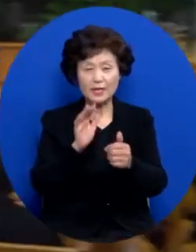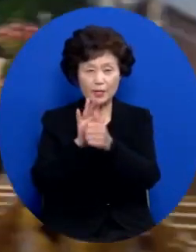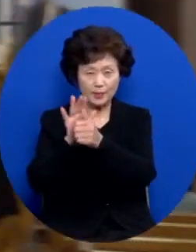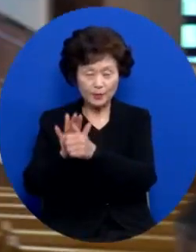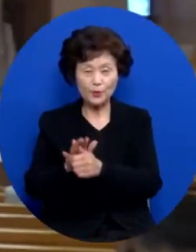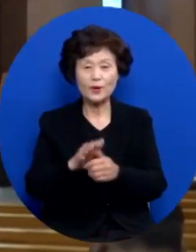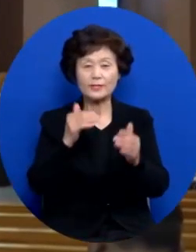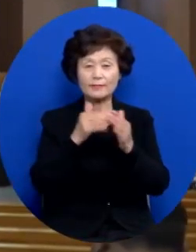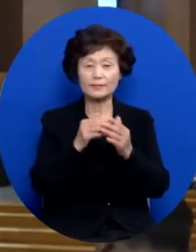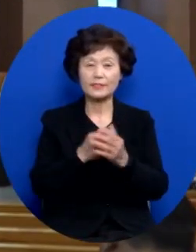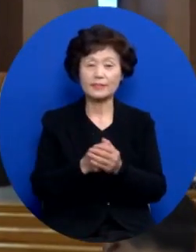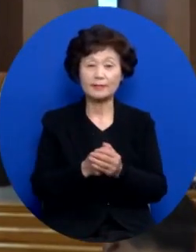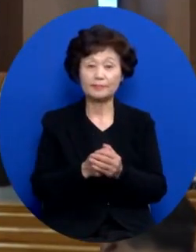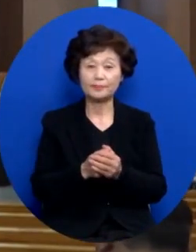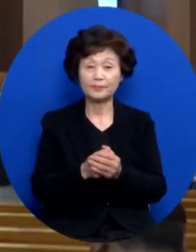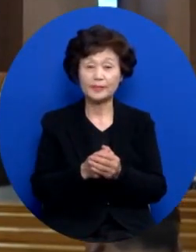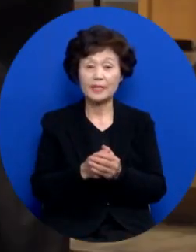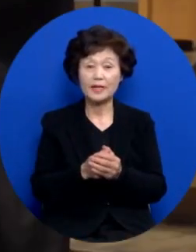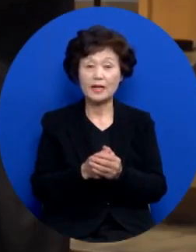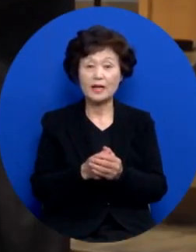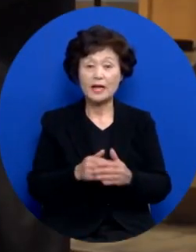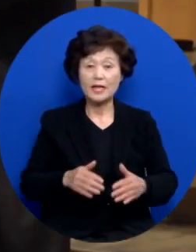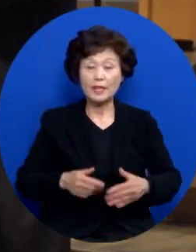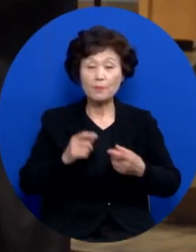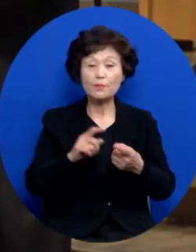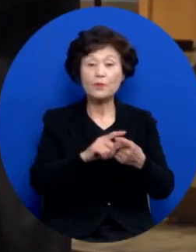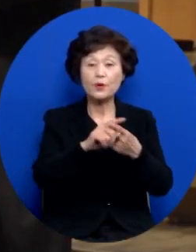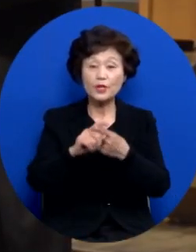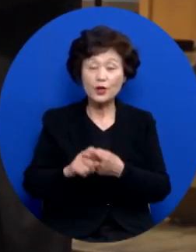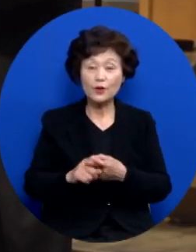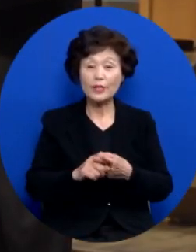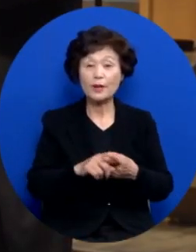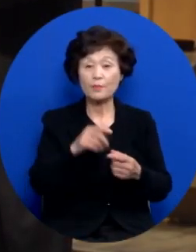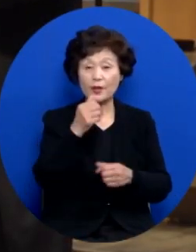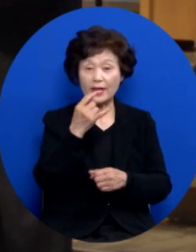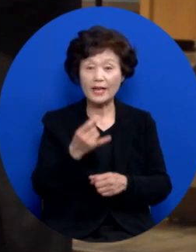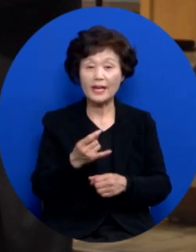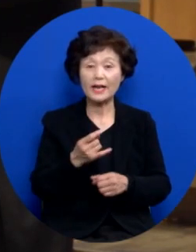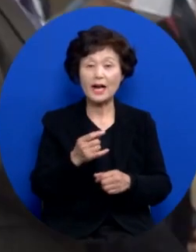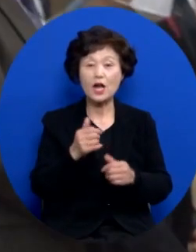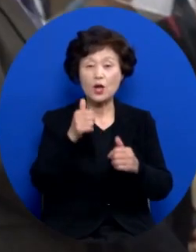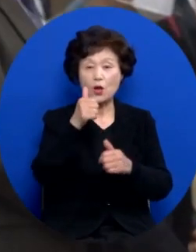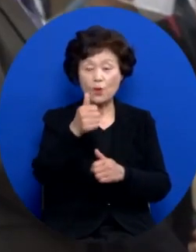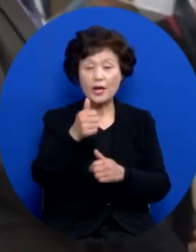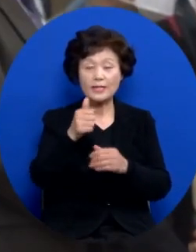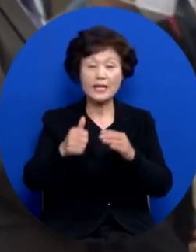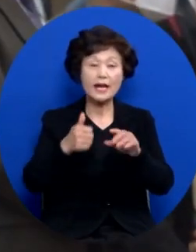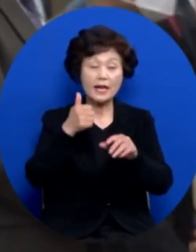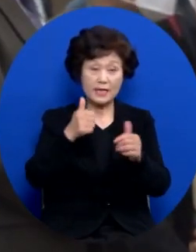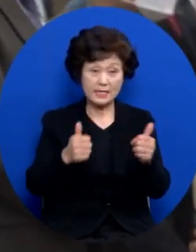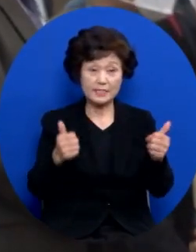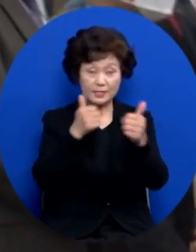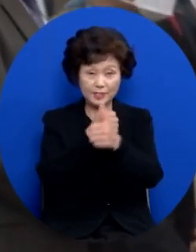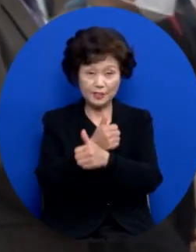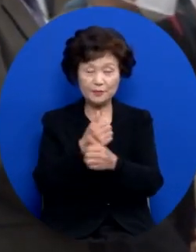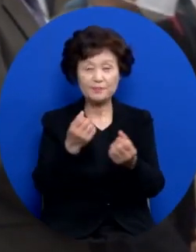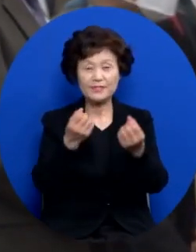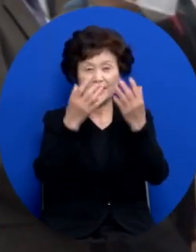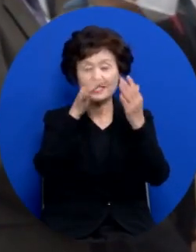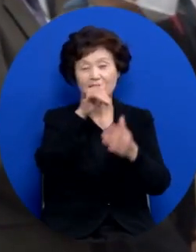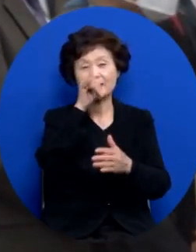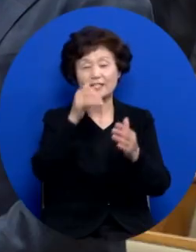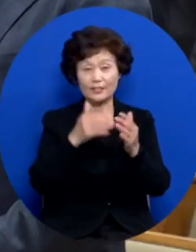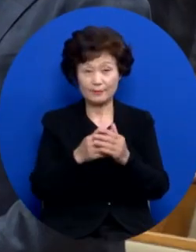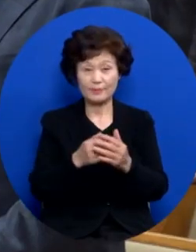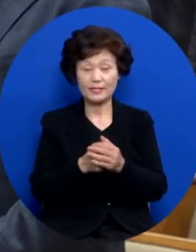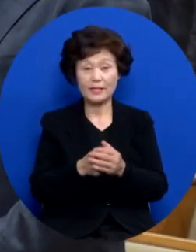기독교 대한감리회 남성교회 남부연회 연합회가 제25대 회장 이치임 감사 예배를 진행했습니다. 기독교 대한감리회